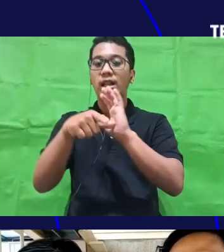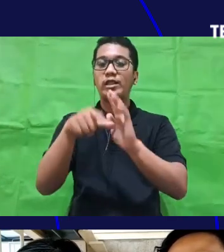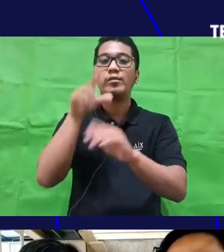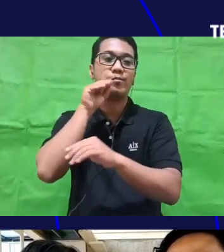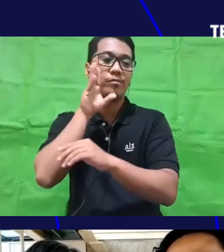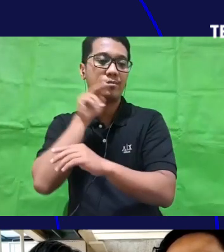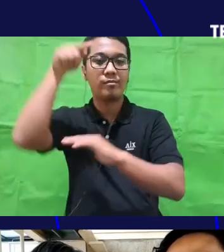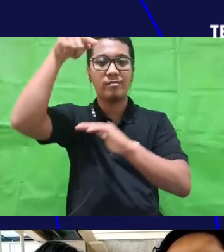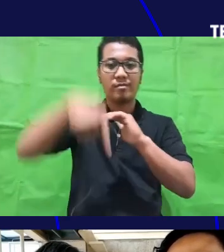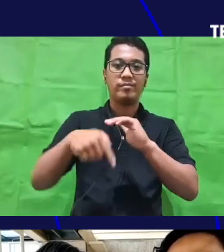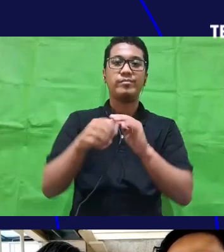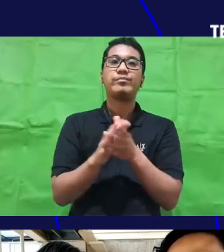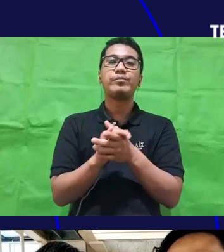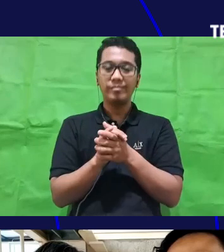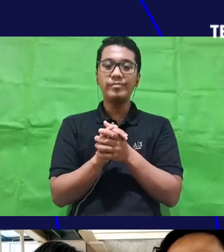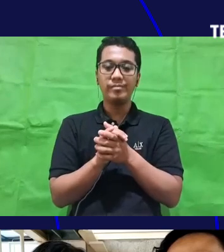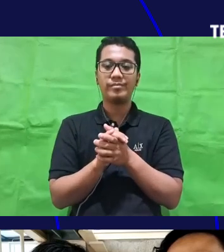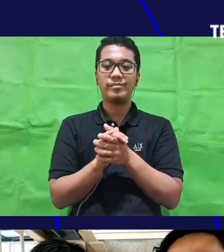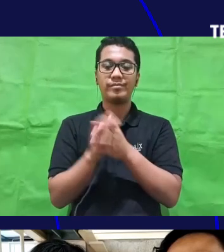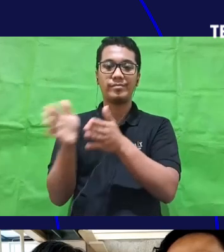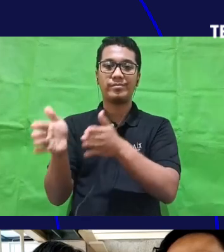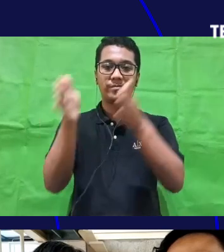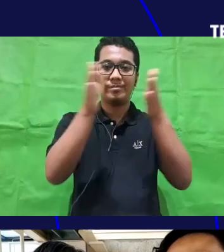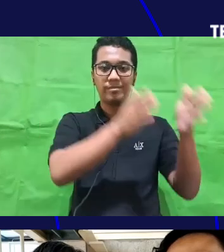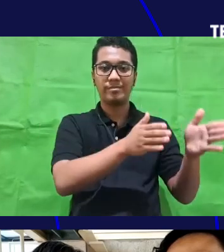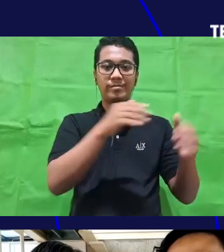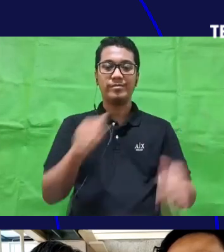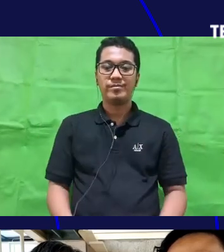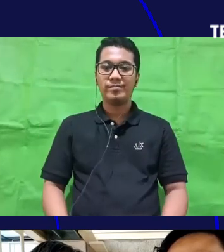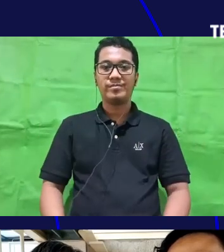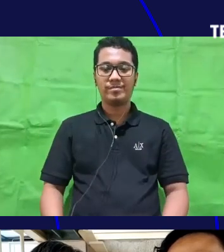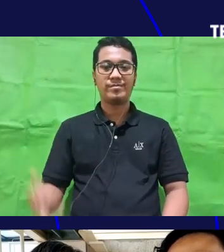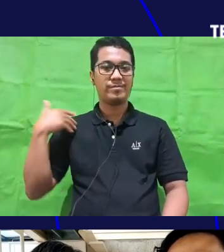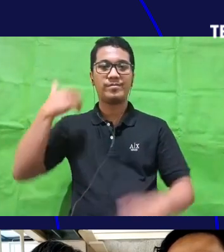akan memperkenalkan 2 rekan kita yang sudah hadir di depan.